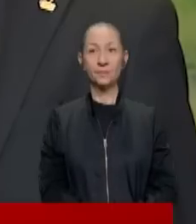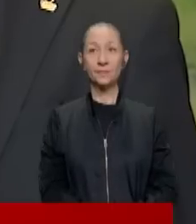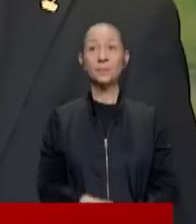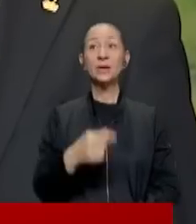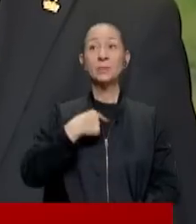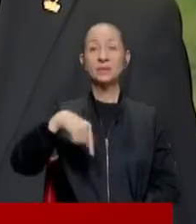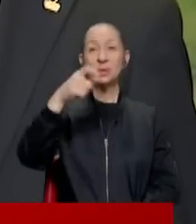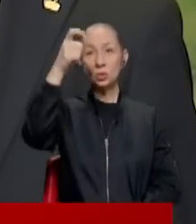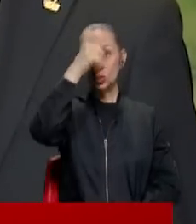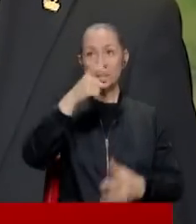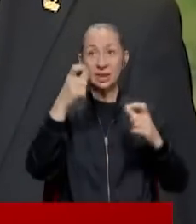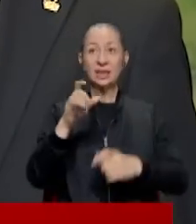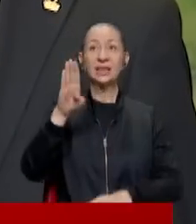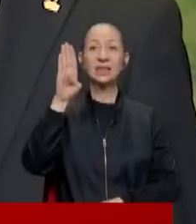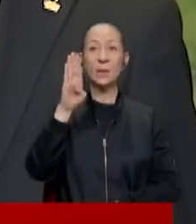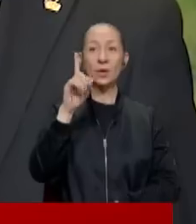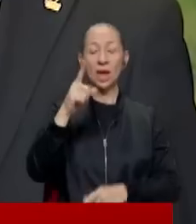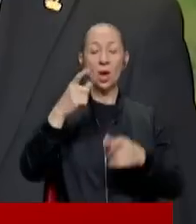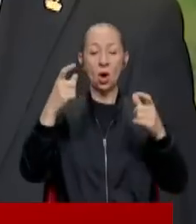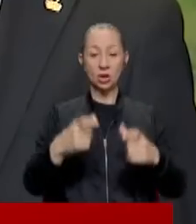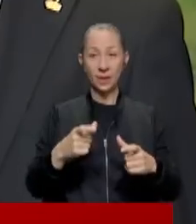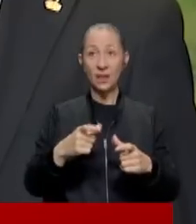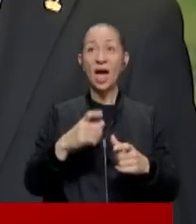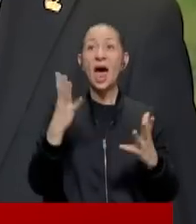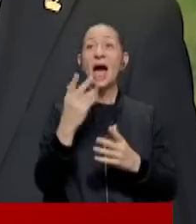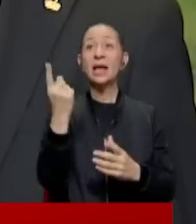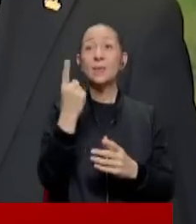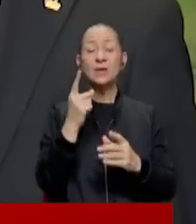Biz Türkiye'nin demokratik bir ortamda